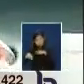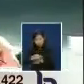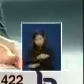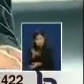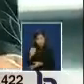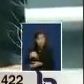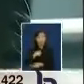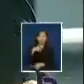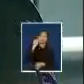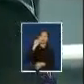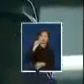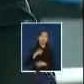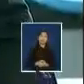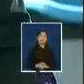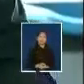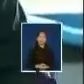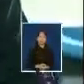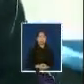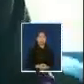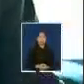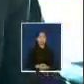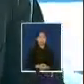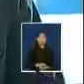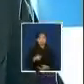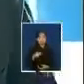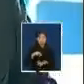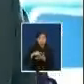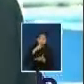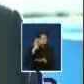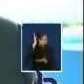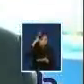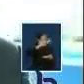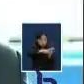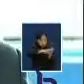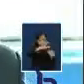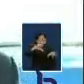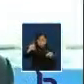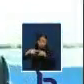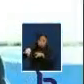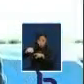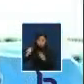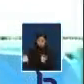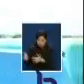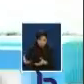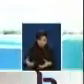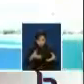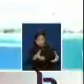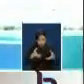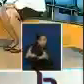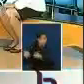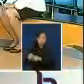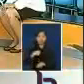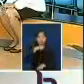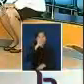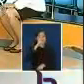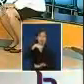ลการร่วมกันในการดูแลเด็ก แสดงว่าอีกหน่อยตามสถานศึกษาต่างๆโรงเรียนต่างๆ ศูนย์เด็กเล็กเราก็มี ศูนย์เด็กเล็กก็มีให้อ ย่